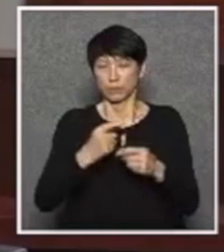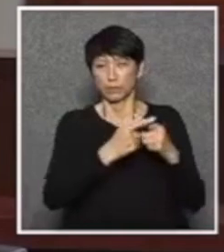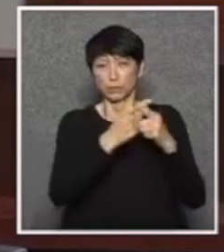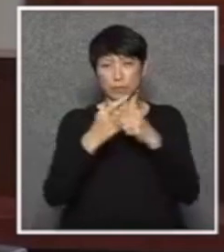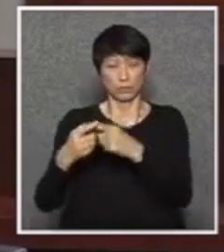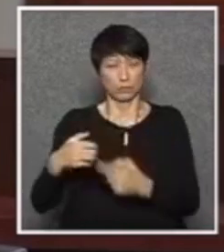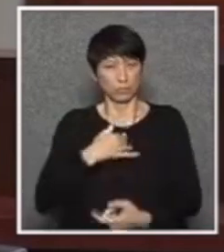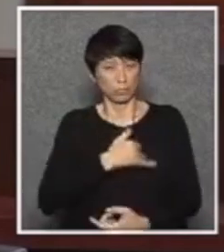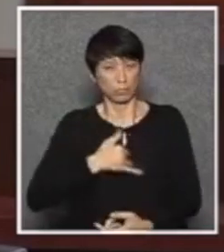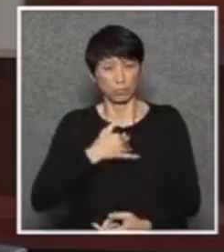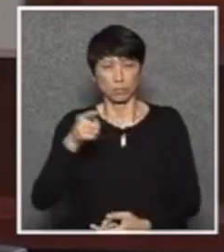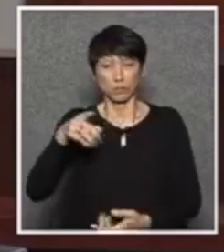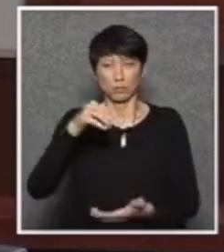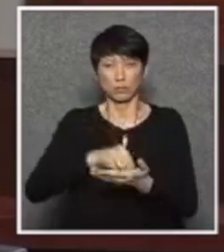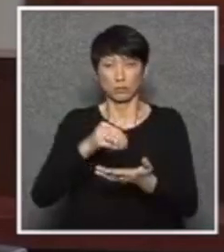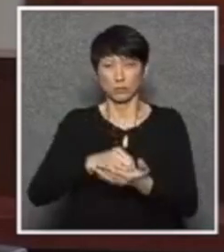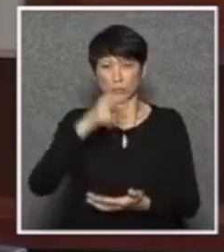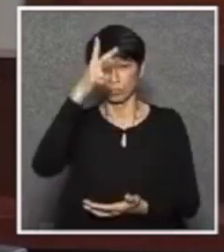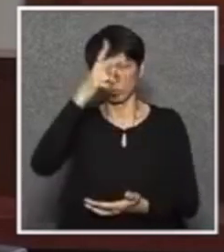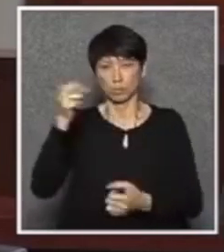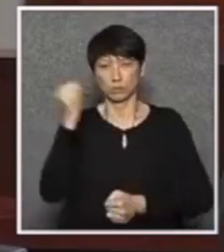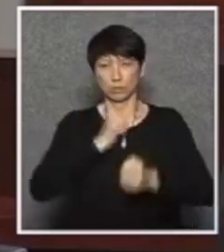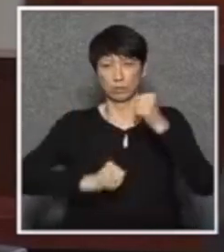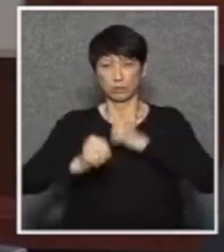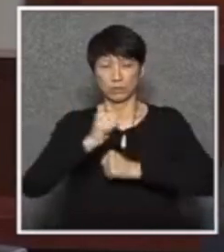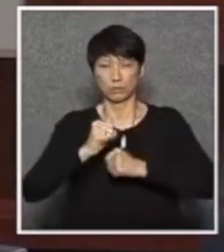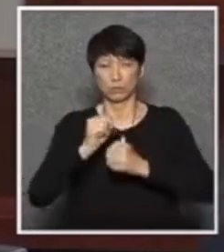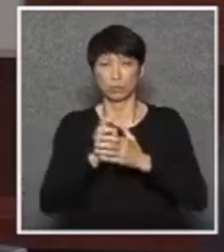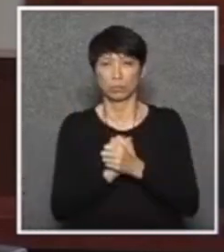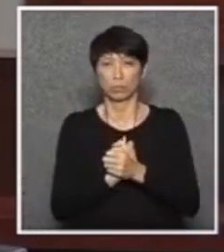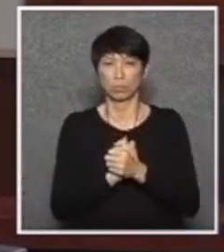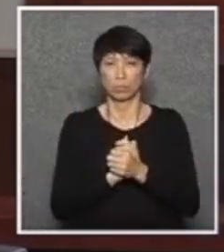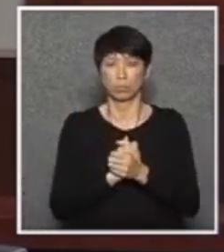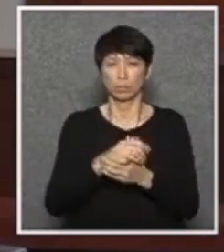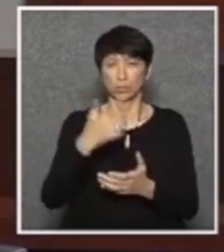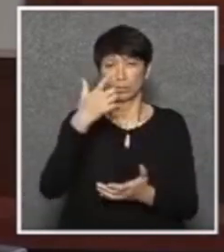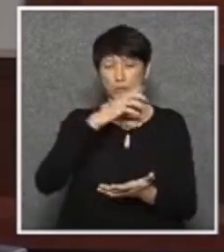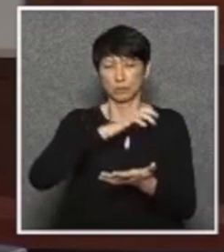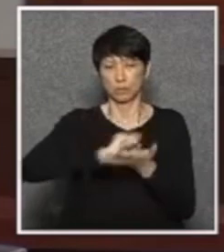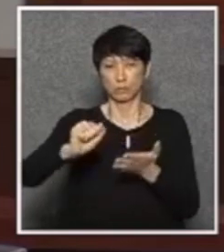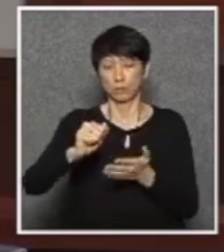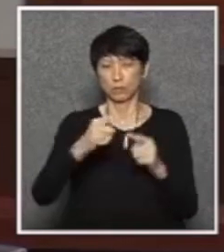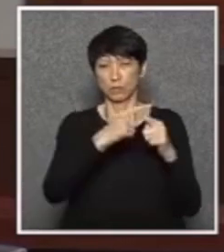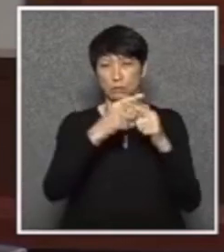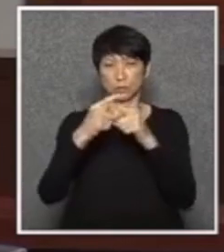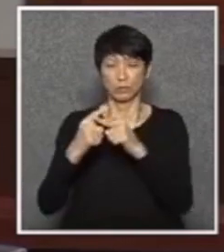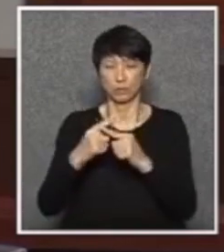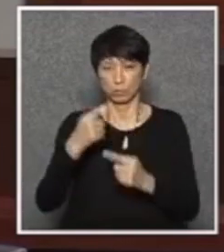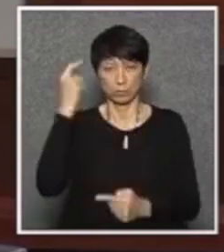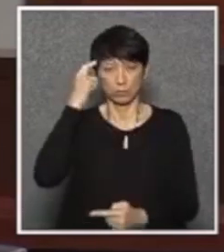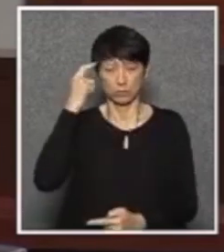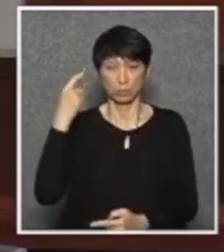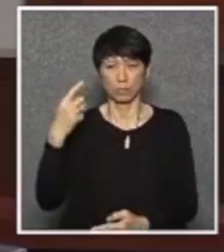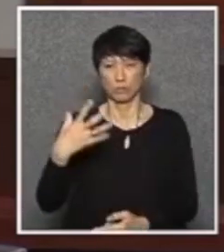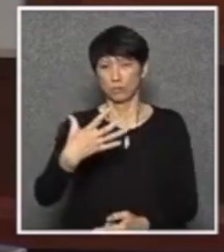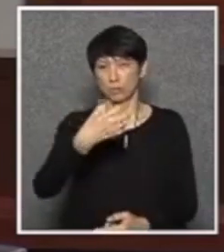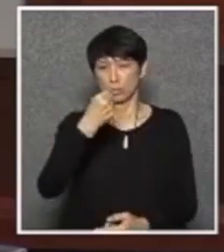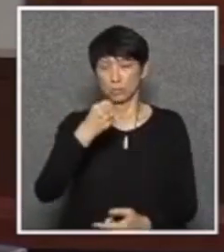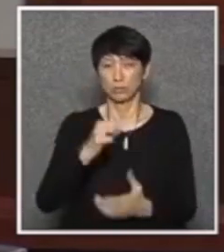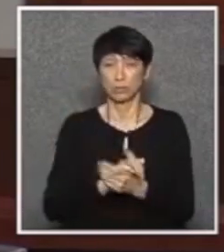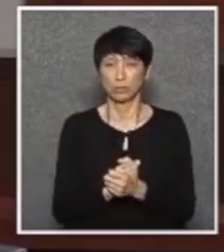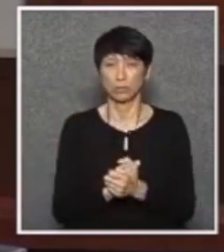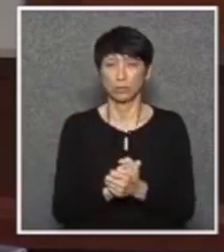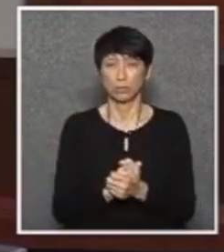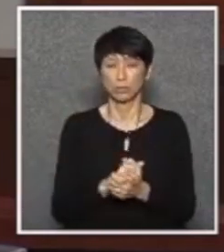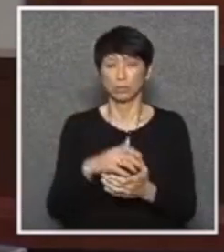疑這個決定有政治動機，剝奪公眾的知情權。公眾無法透過選